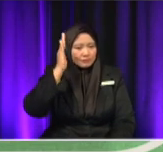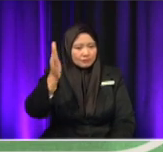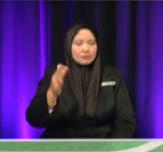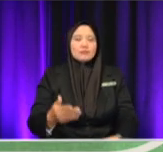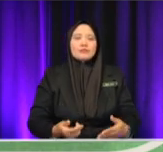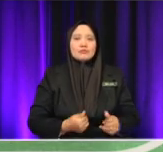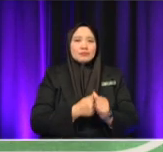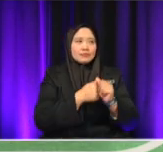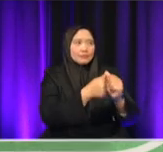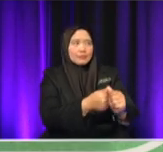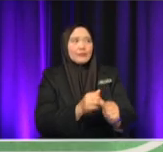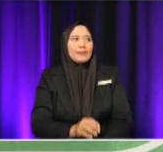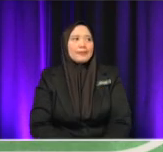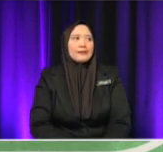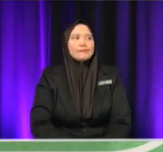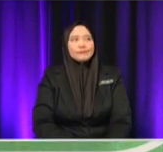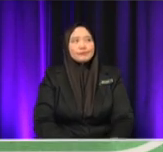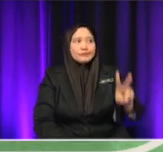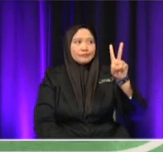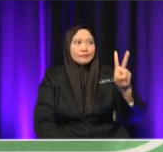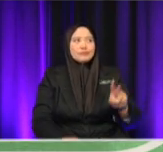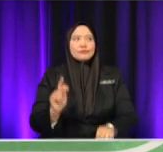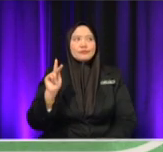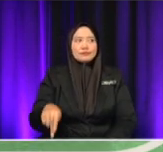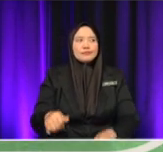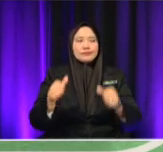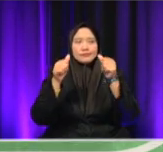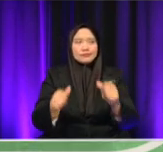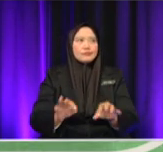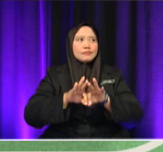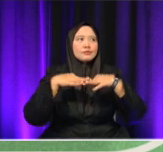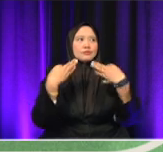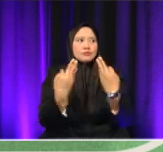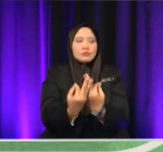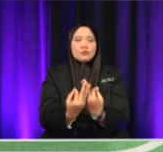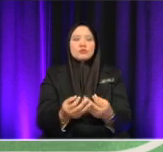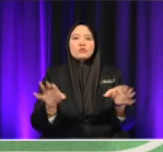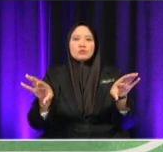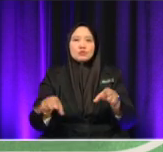menunaikan ibadah hati yang aku nama azim bagi kita buat jadwal